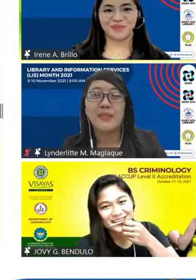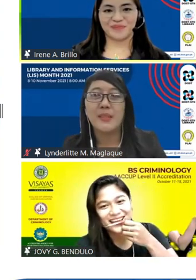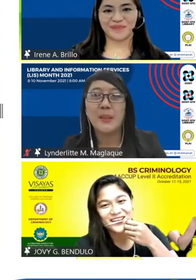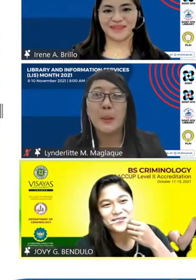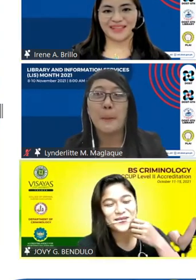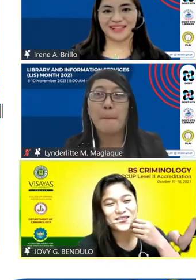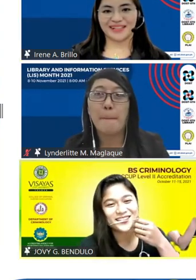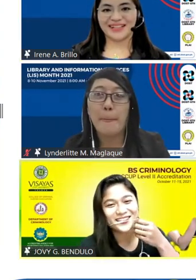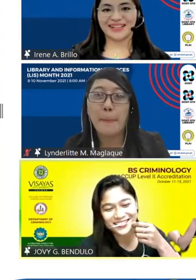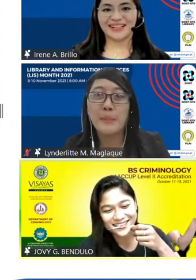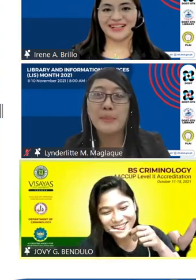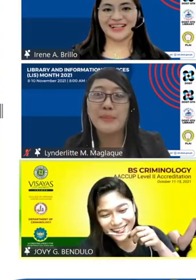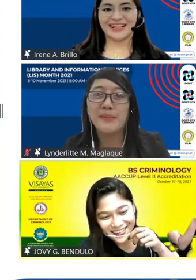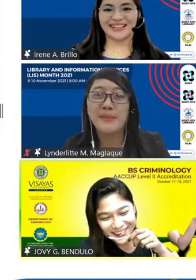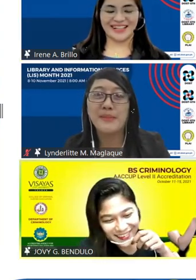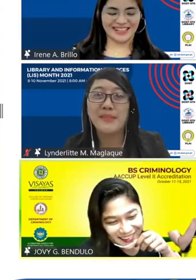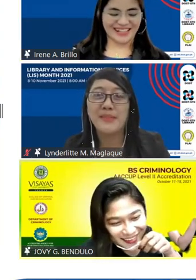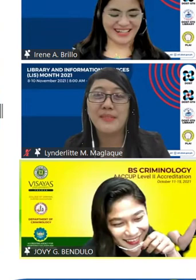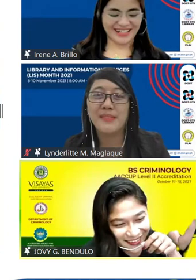Thank you po.